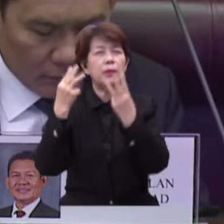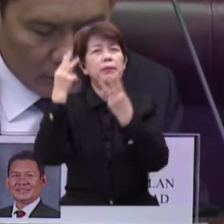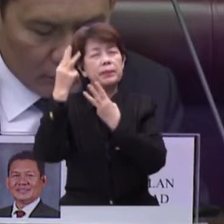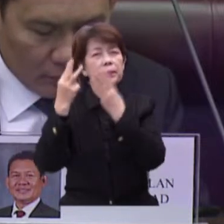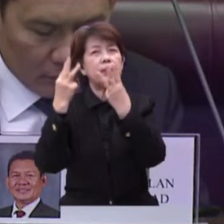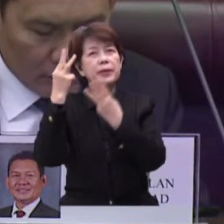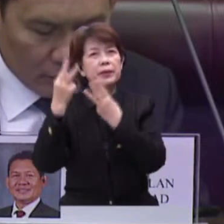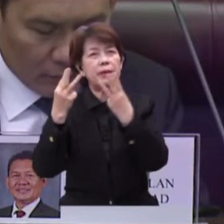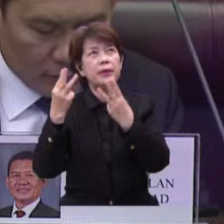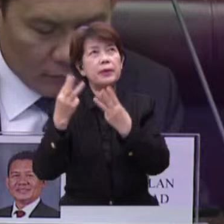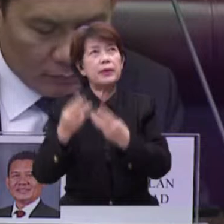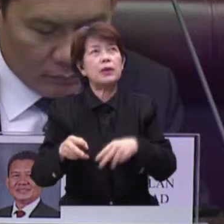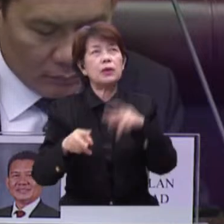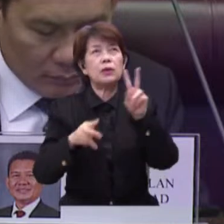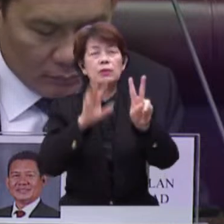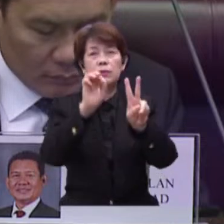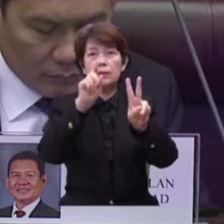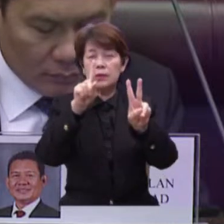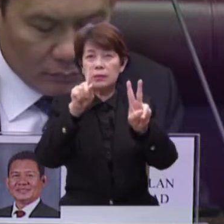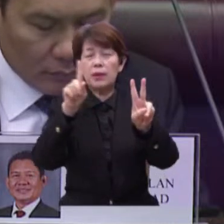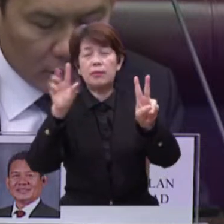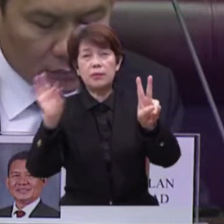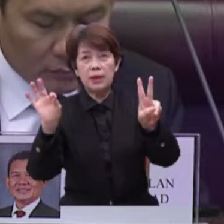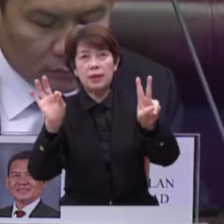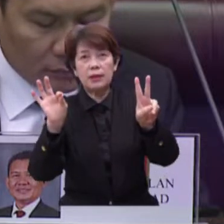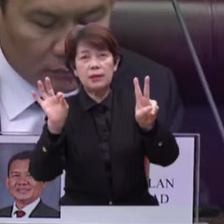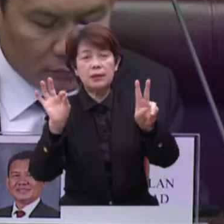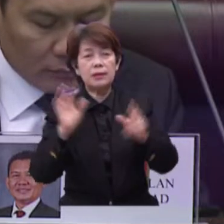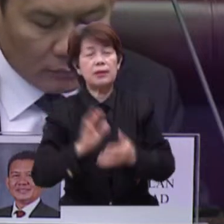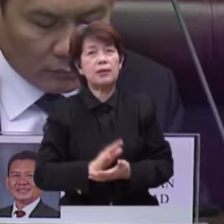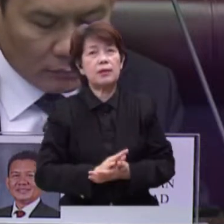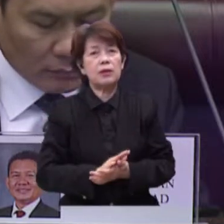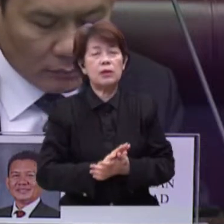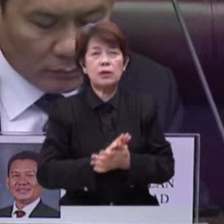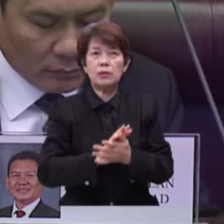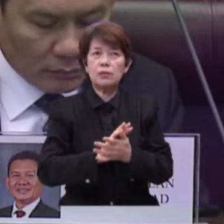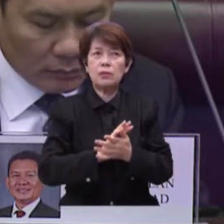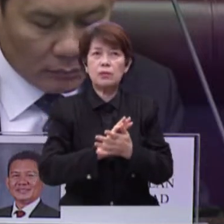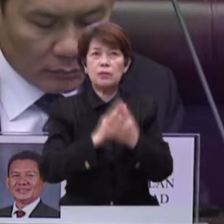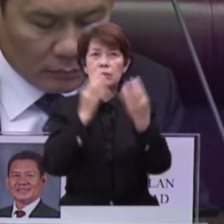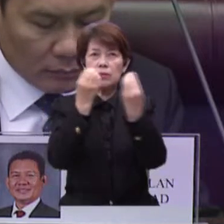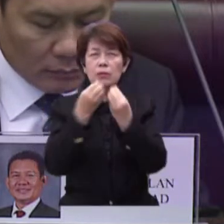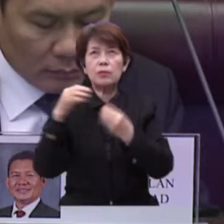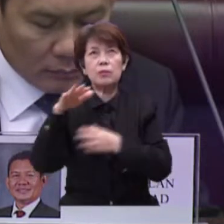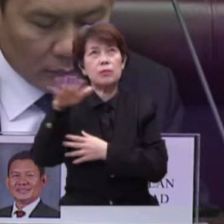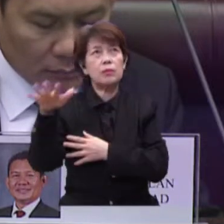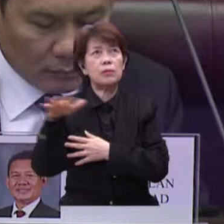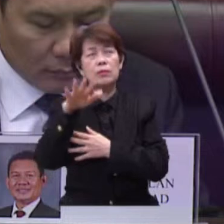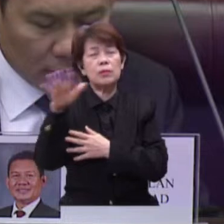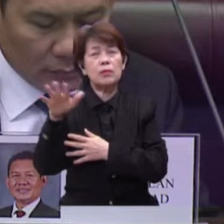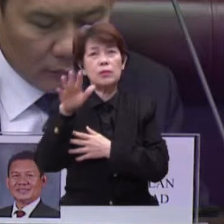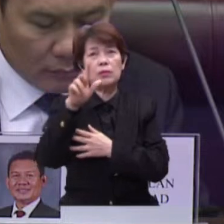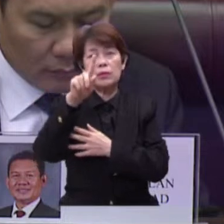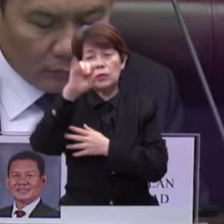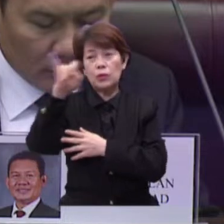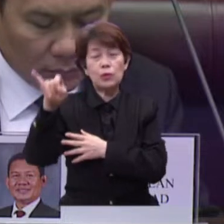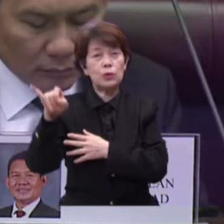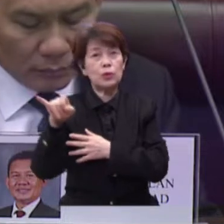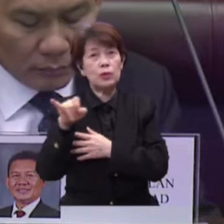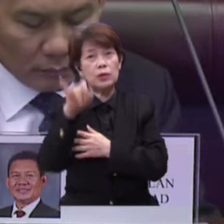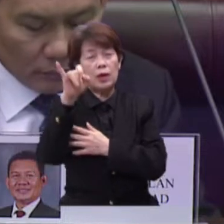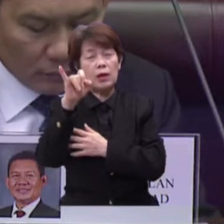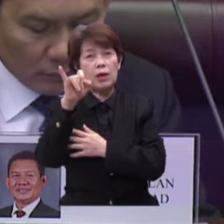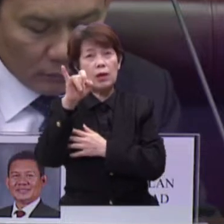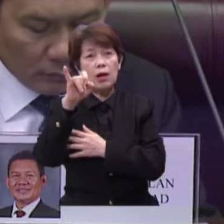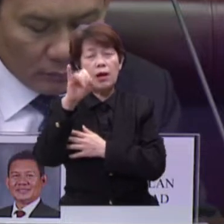pada tahun 2019 dianggarkan kira-kira setengah juta rakyat Malaysia berumur 16 tahun